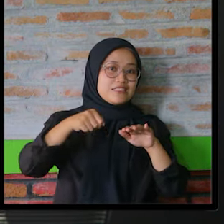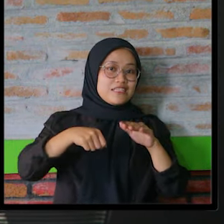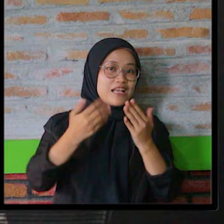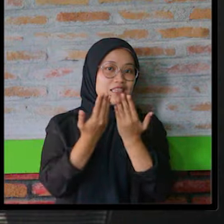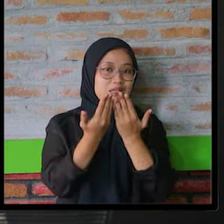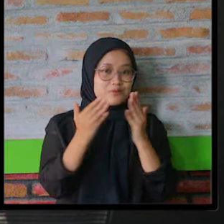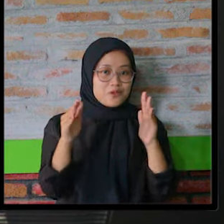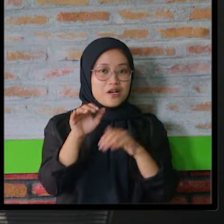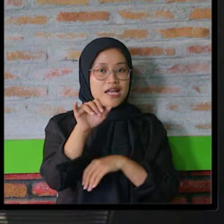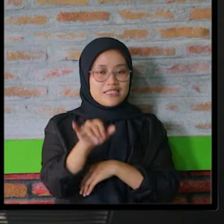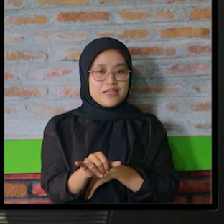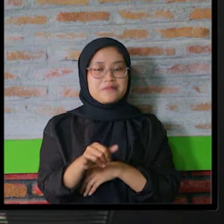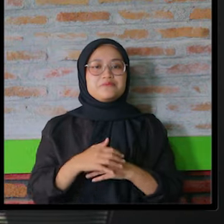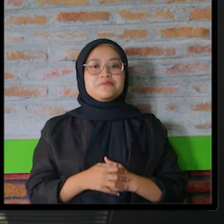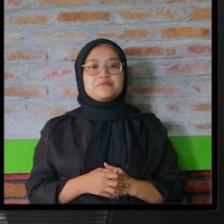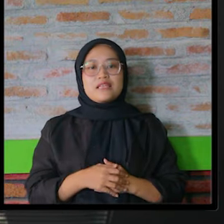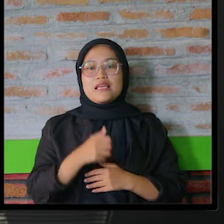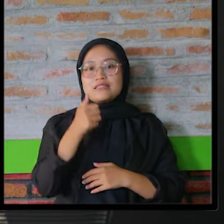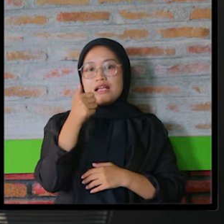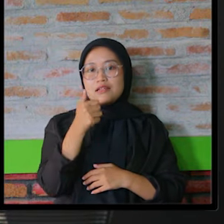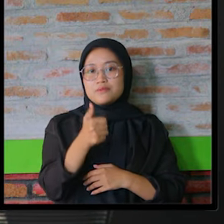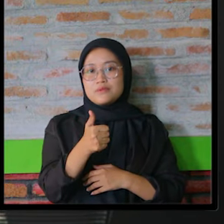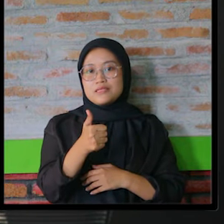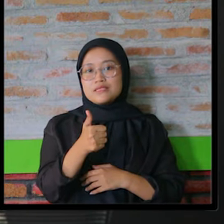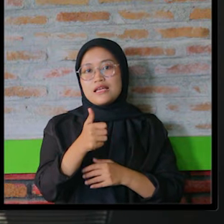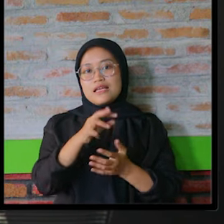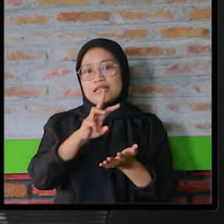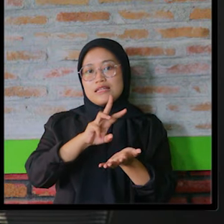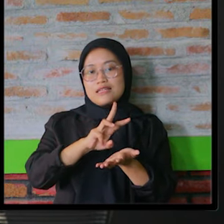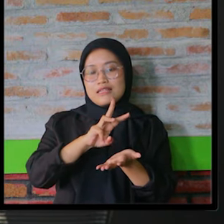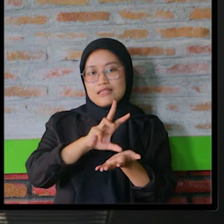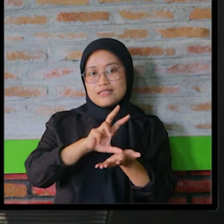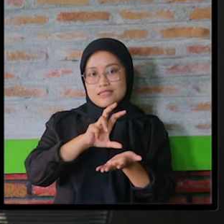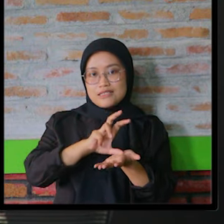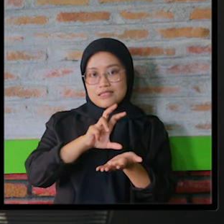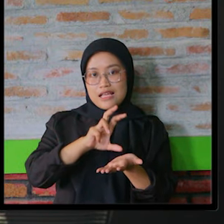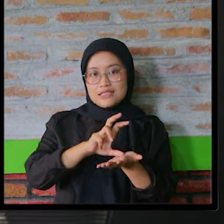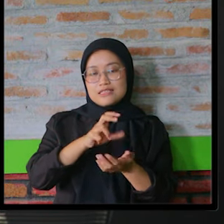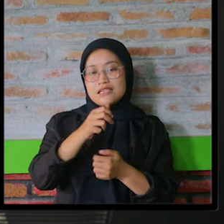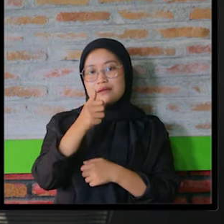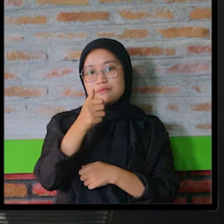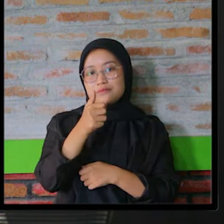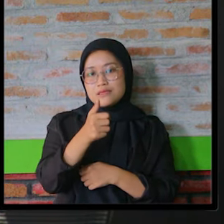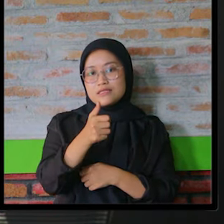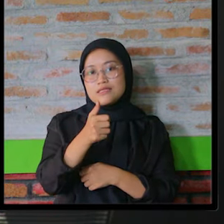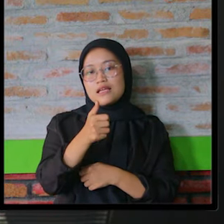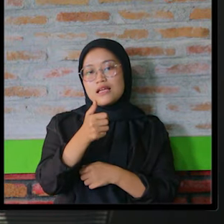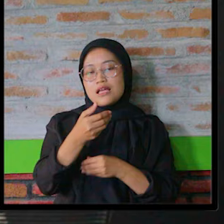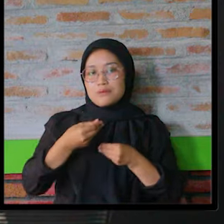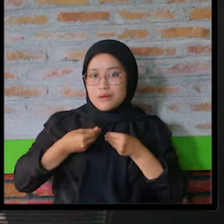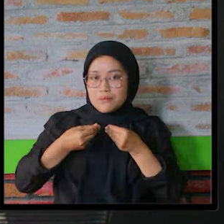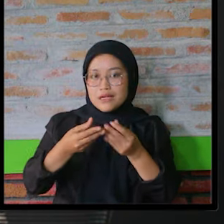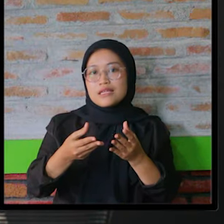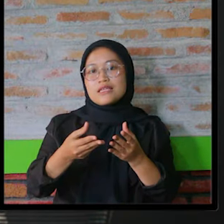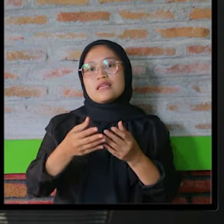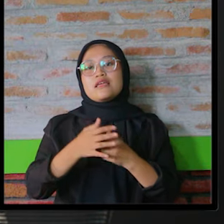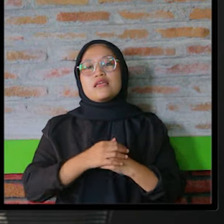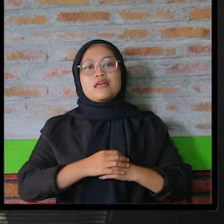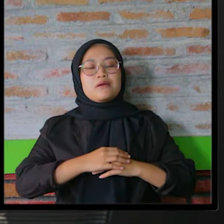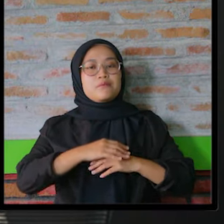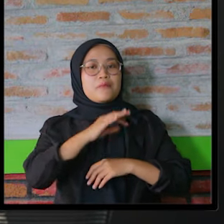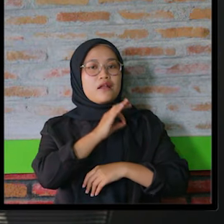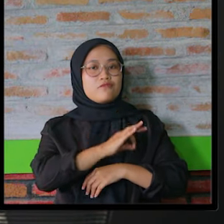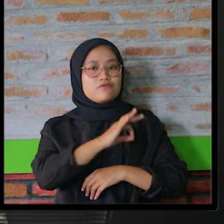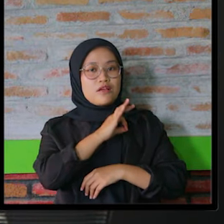sidang terbuka Iya dan disertasinya juga nanti ee apa akan memberi manfaat bagi ee